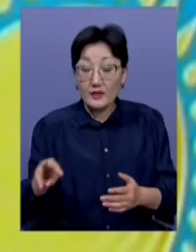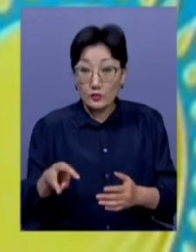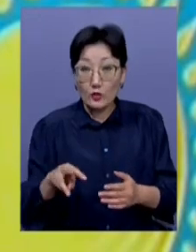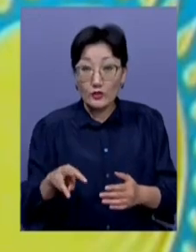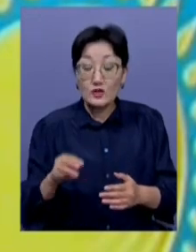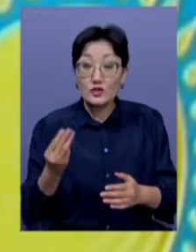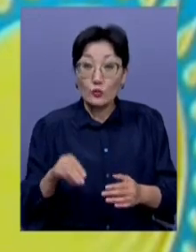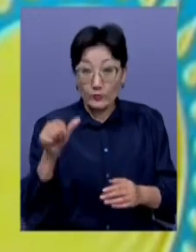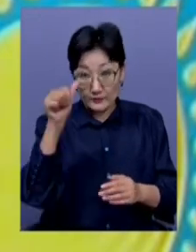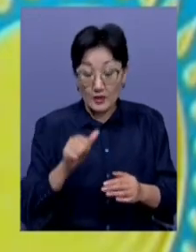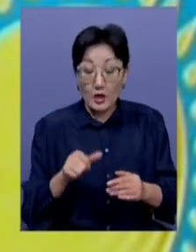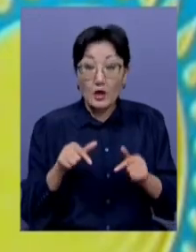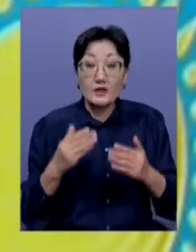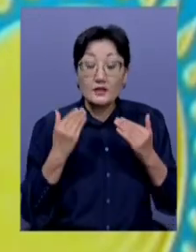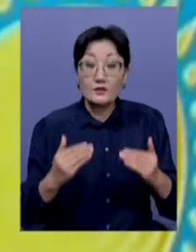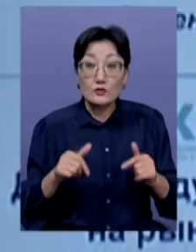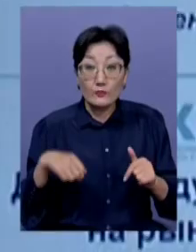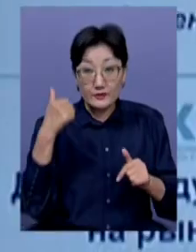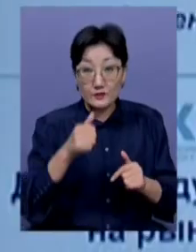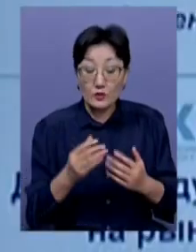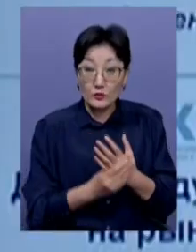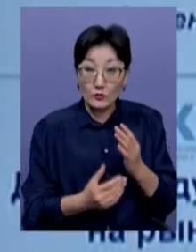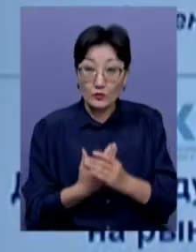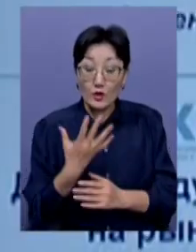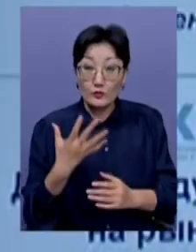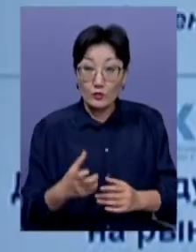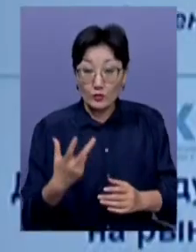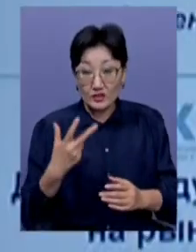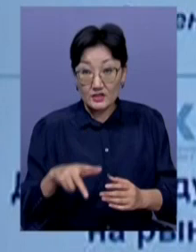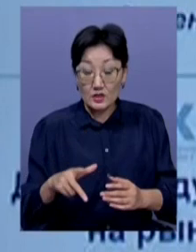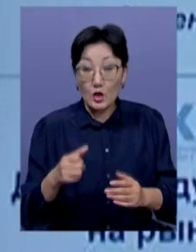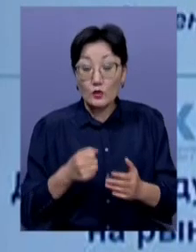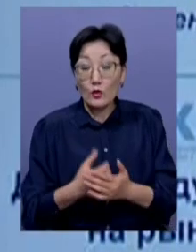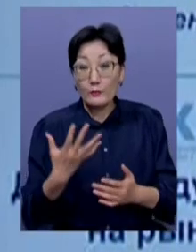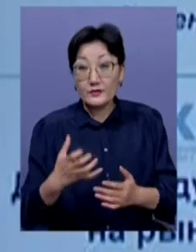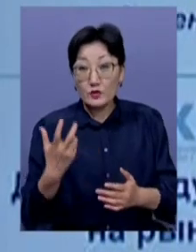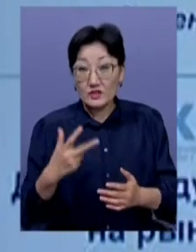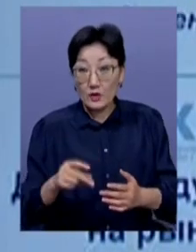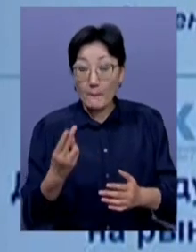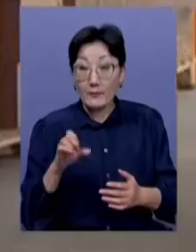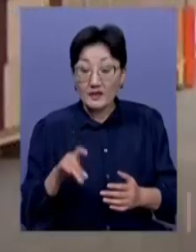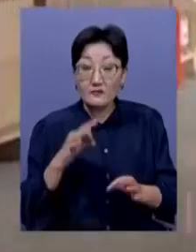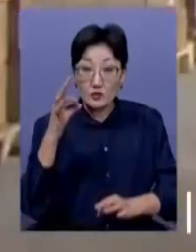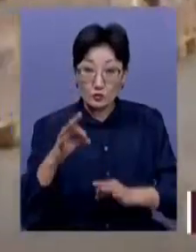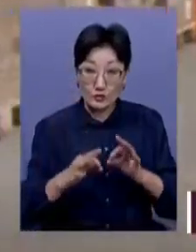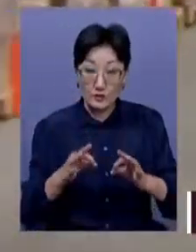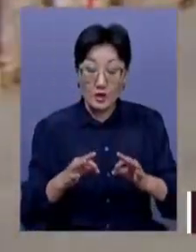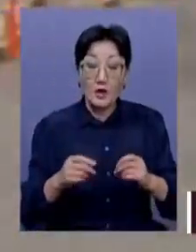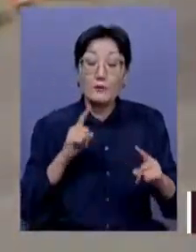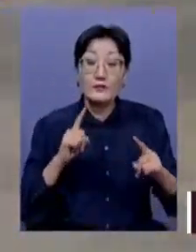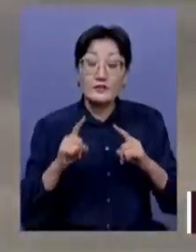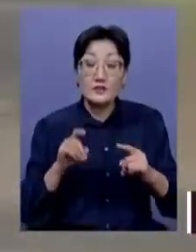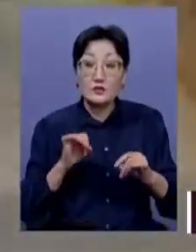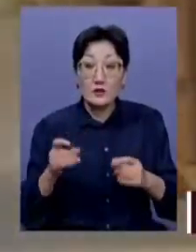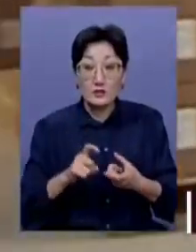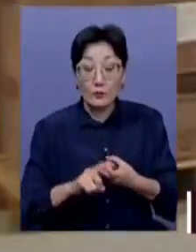а также к концу текущего года по перчаткам с 330 до 530 тысяч пар в сутки. Речь на заседании зашла